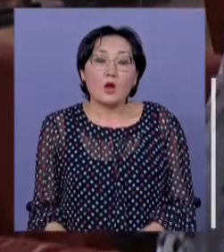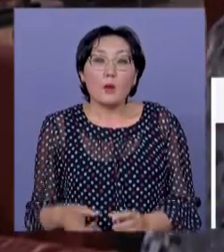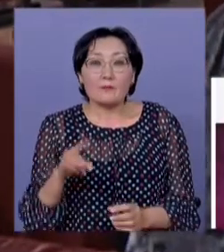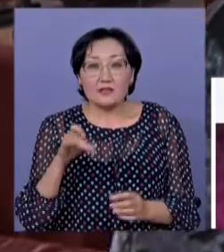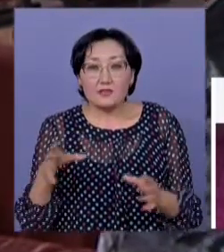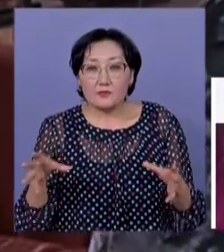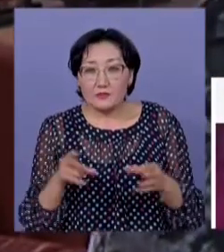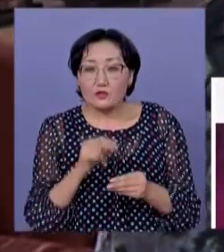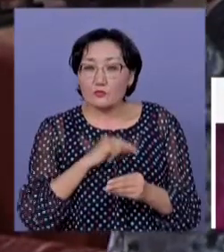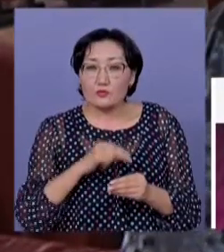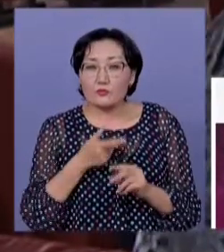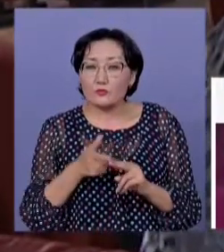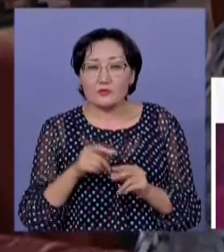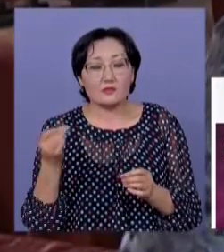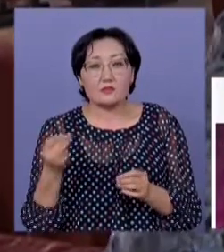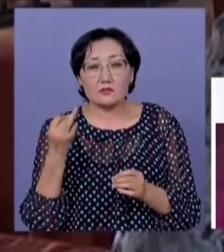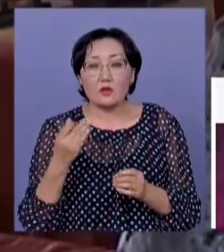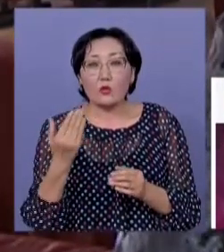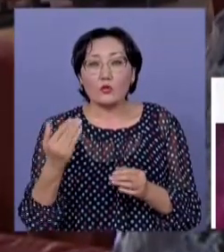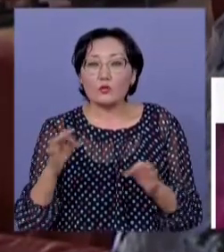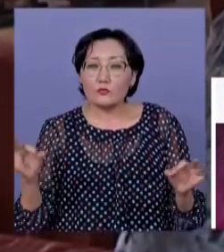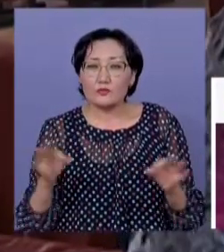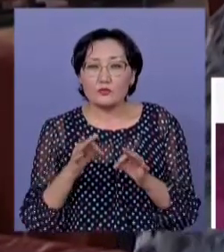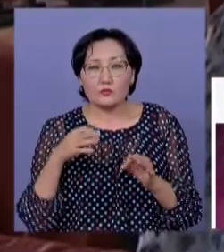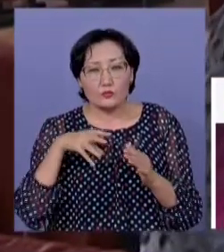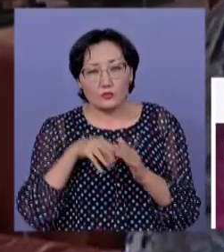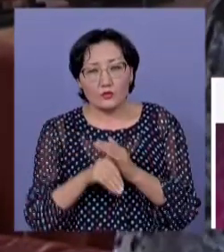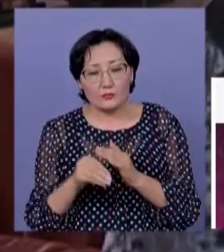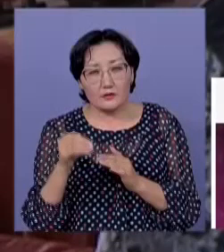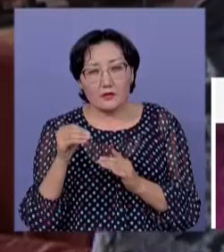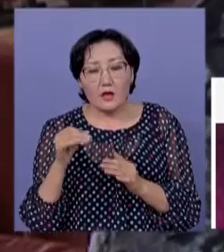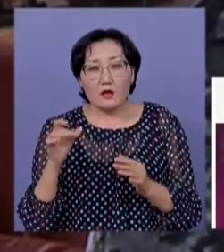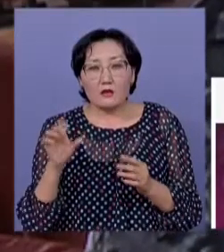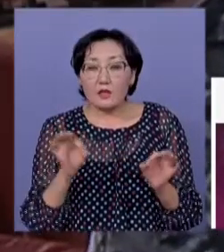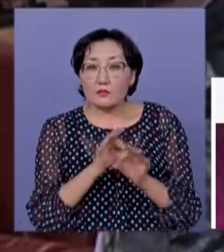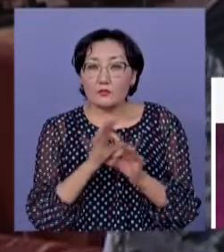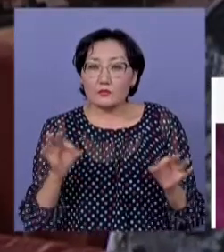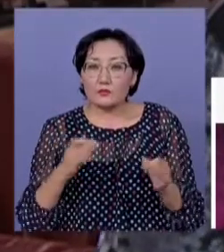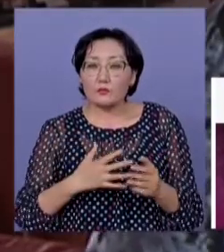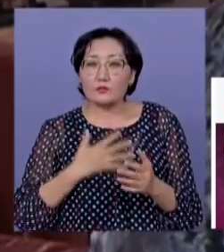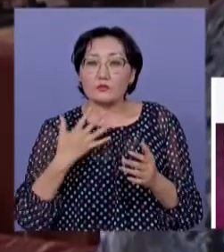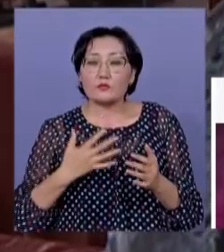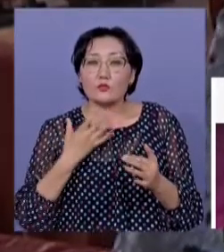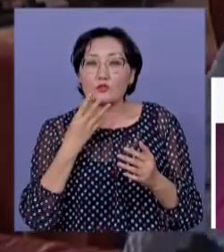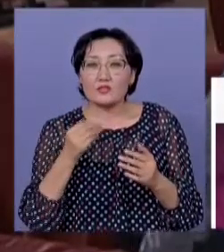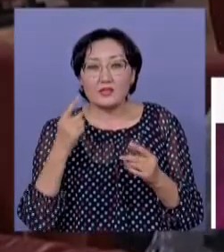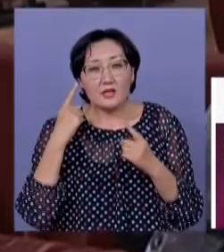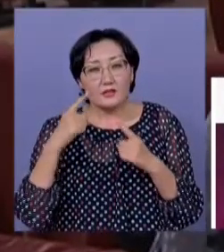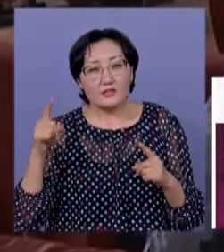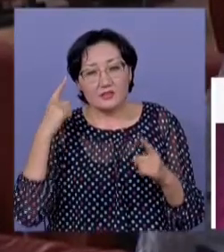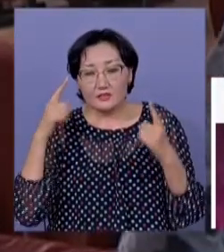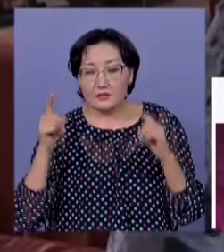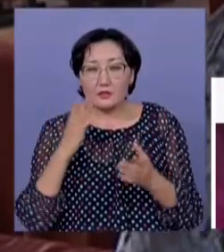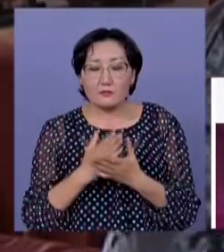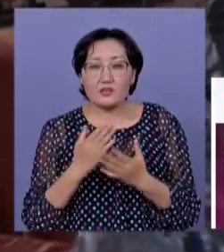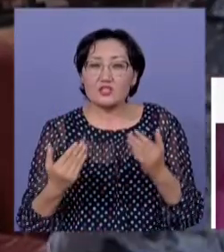Мираспен жұмыс жасаудың өзі өте қызық. Ол музыкаға толығымен беріледі. Ән айтқан кезінде жанданып кетеді. Өзінің ерекше идеялары бар.